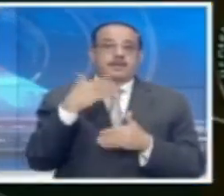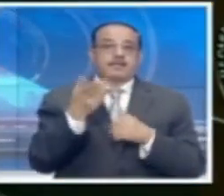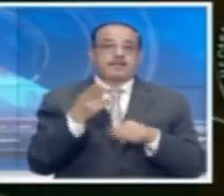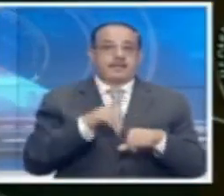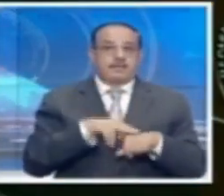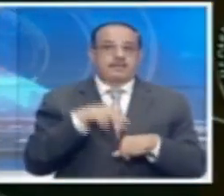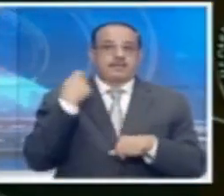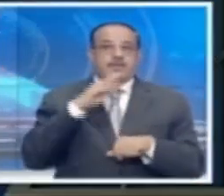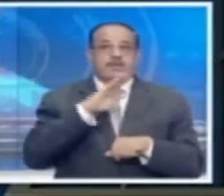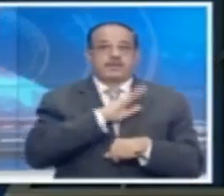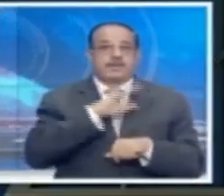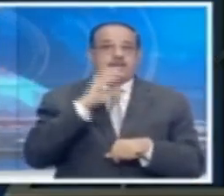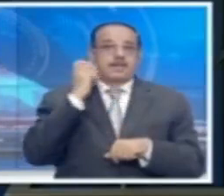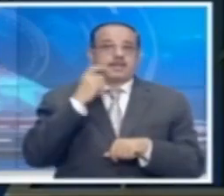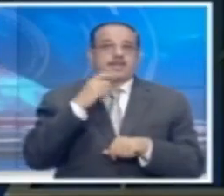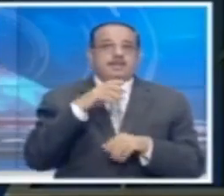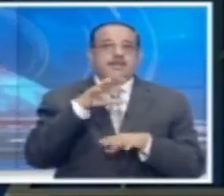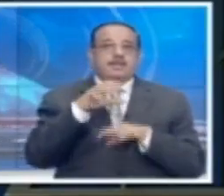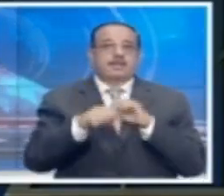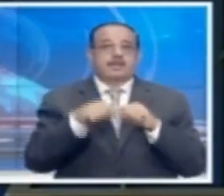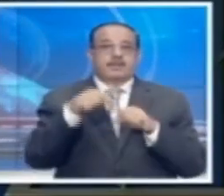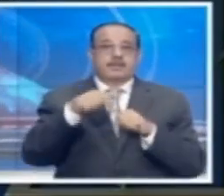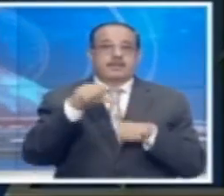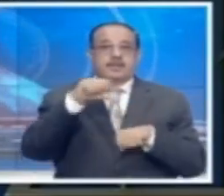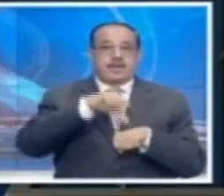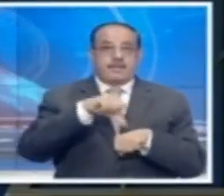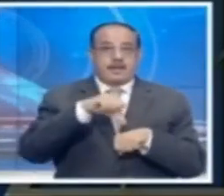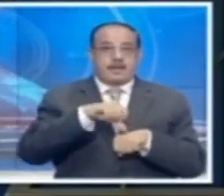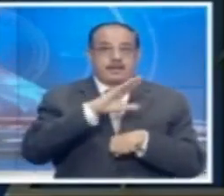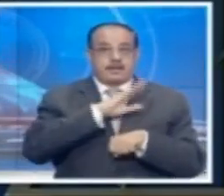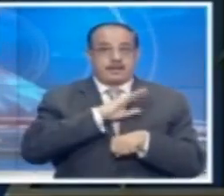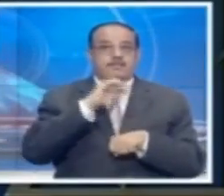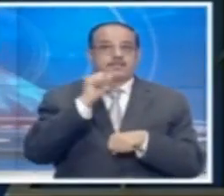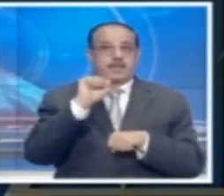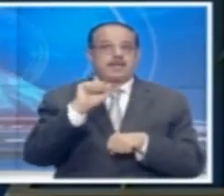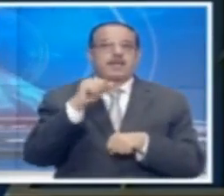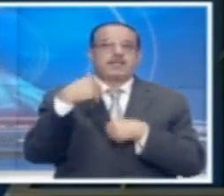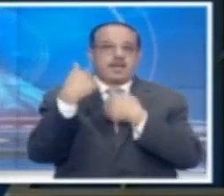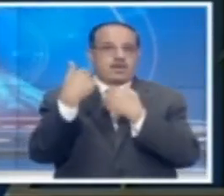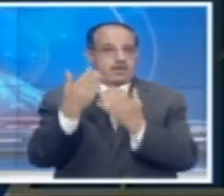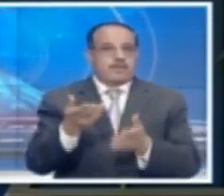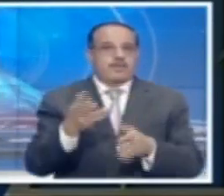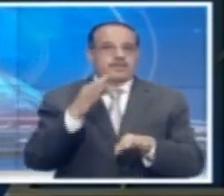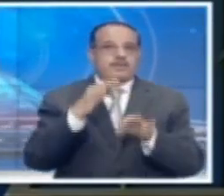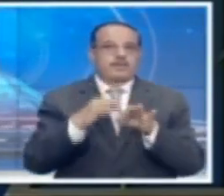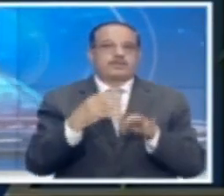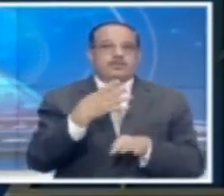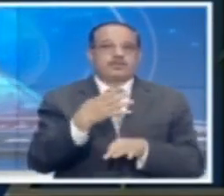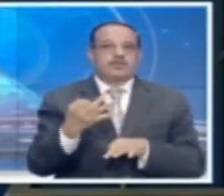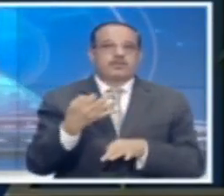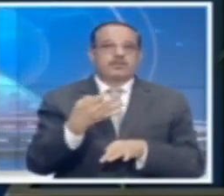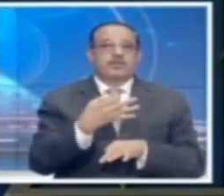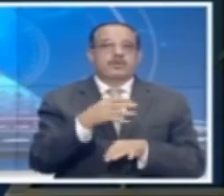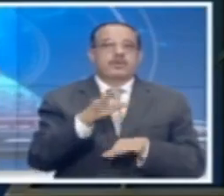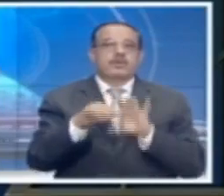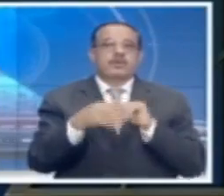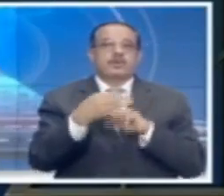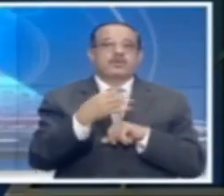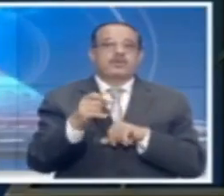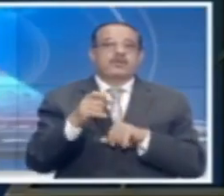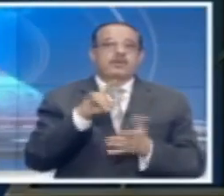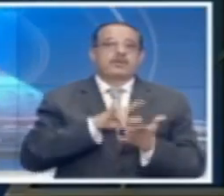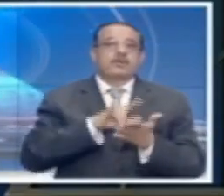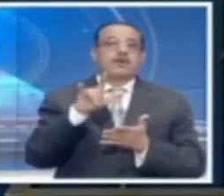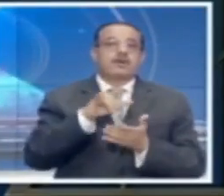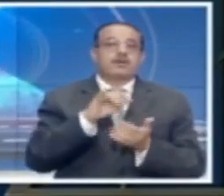إنها سلمت أيضا وزارة الدفاع الأفغانية السيطرة على 6 منشآت عسكرية، كما تم سحب ما يعادل